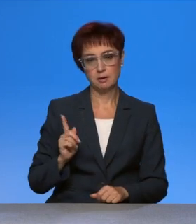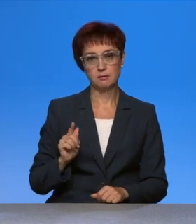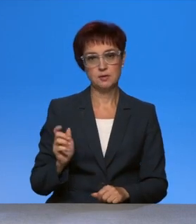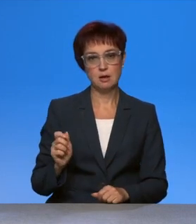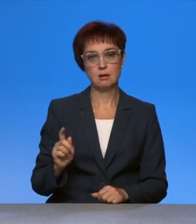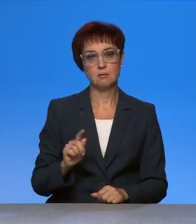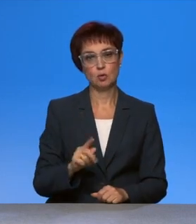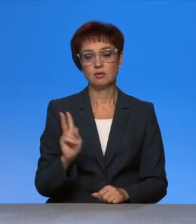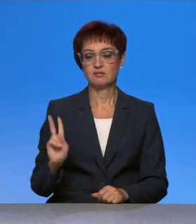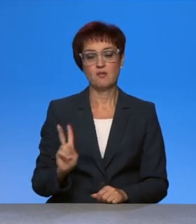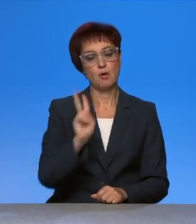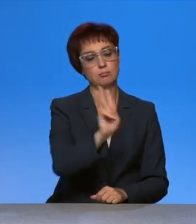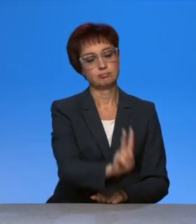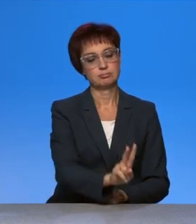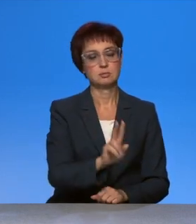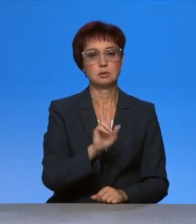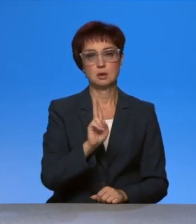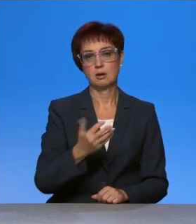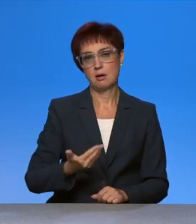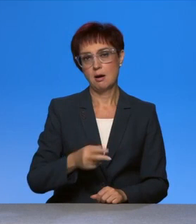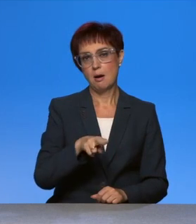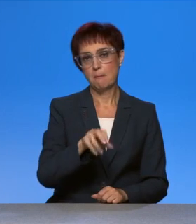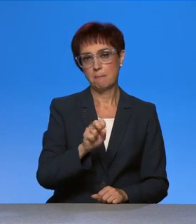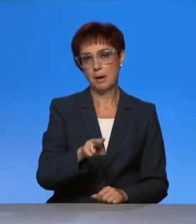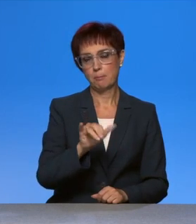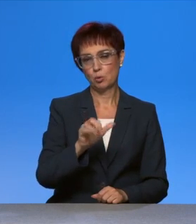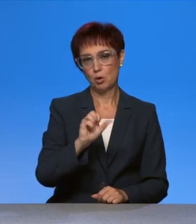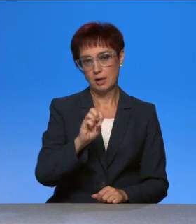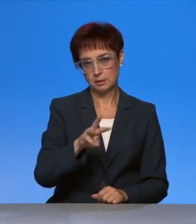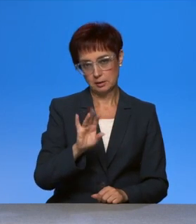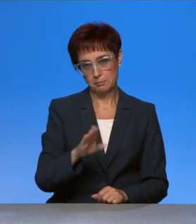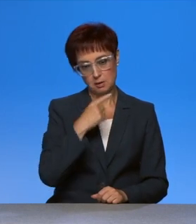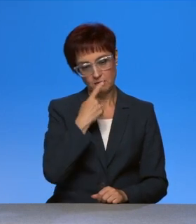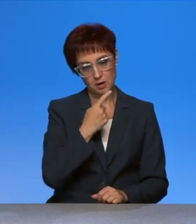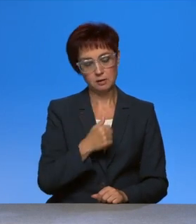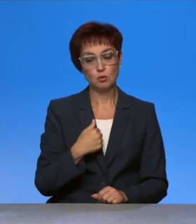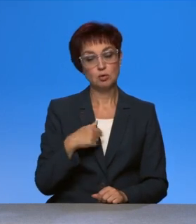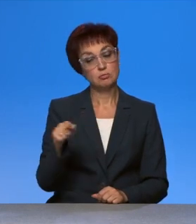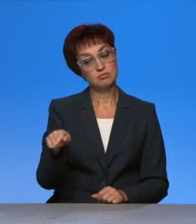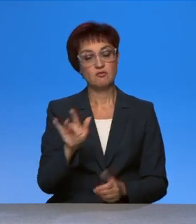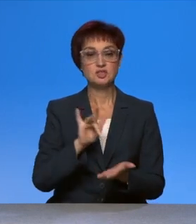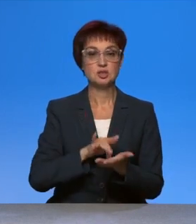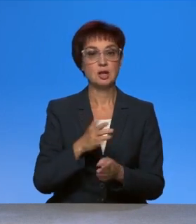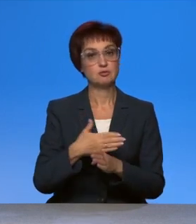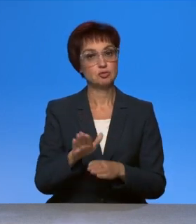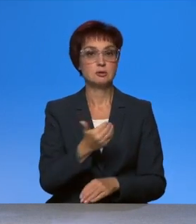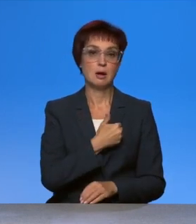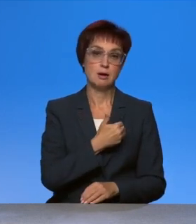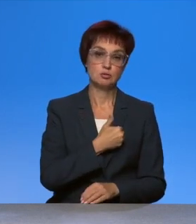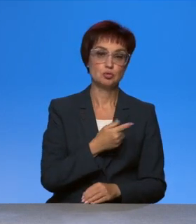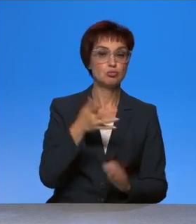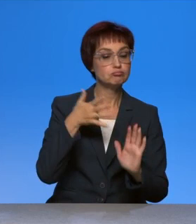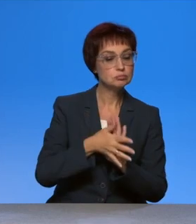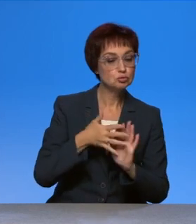вот вы знаете, вот я в центральной части, это было недалеко от озера Кутуба, говорит, я хотел бы поизучать, как вы вот мигрируете в Австралию и